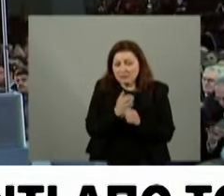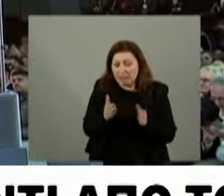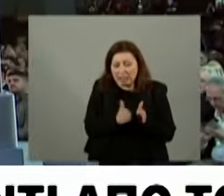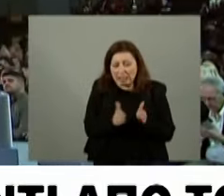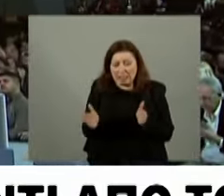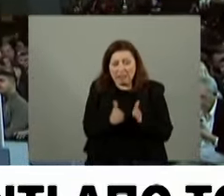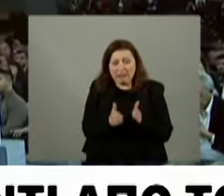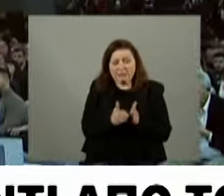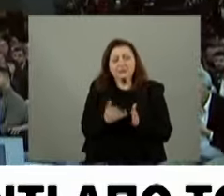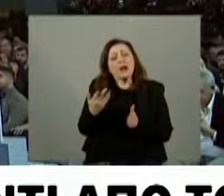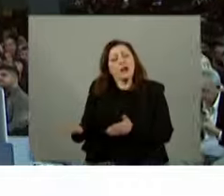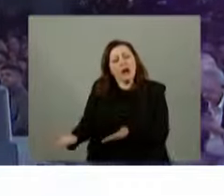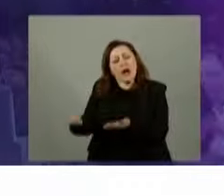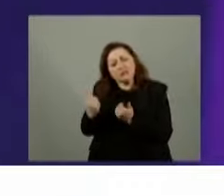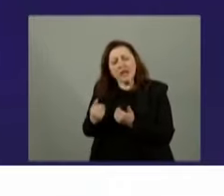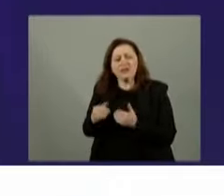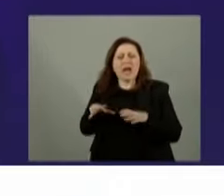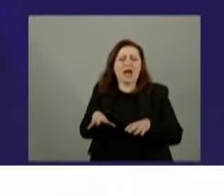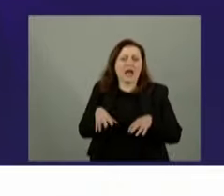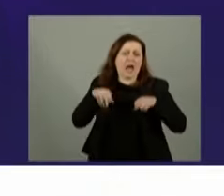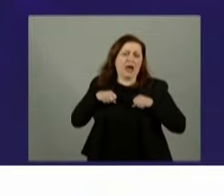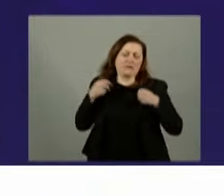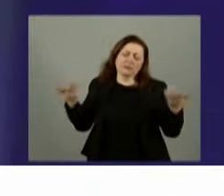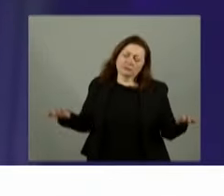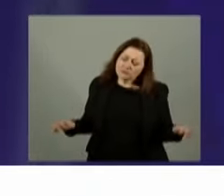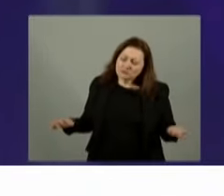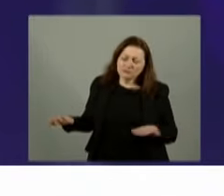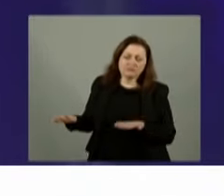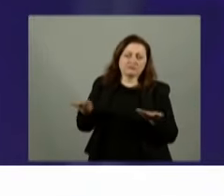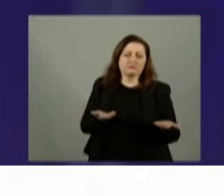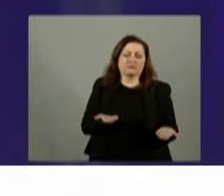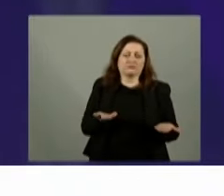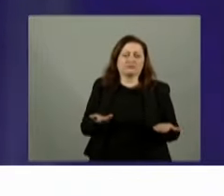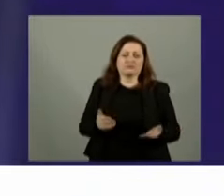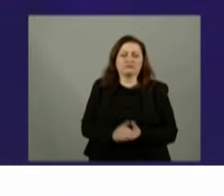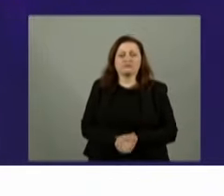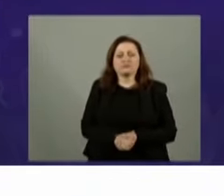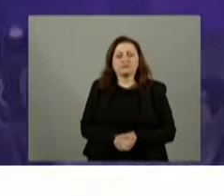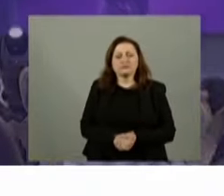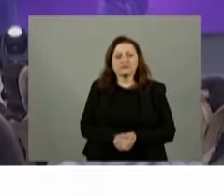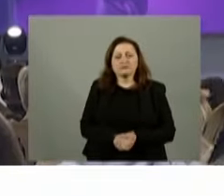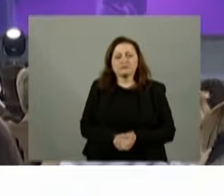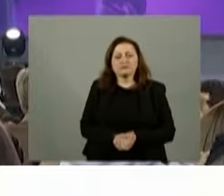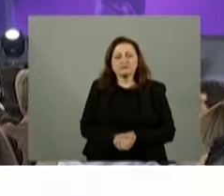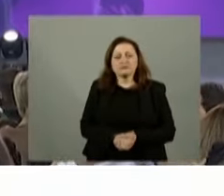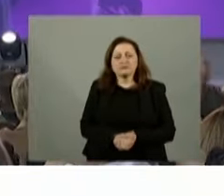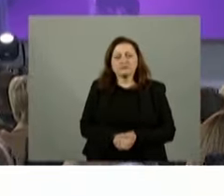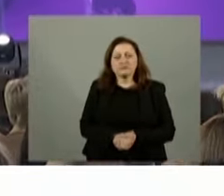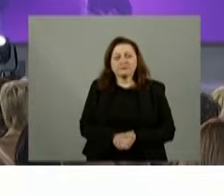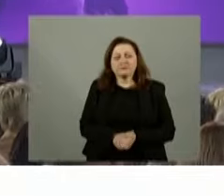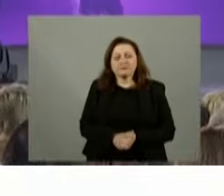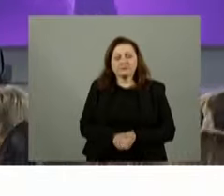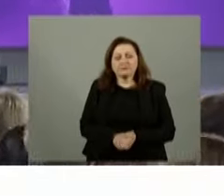όμως καταφέρει και νικήσει για άλλη μια φορά όλο αυτό το σύστημα Τσίπρα, κάτι θα σημαίνει. Καταρχάς, αν έχει κερδίσει τον Τσίπρα, επί της